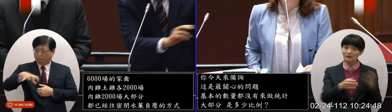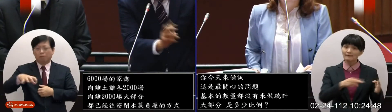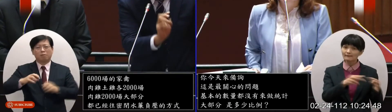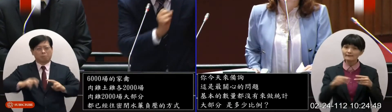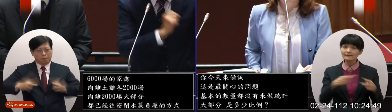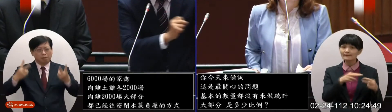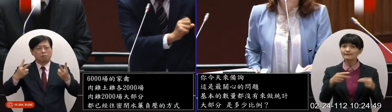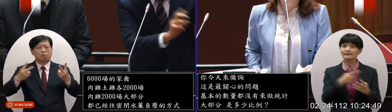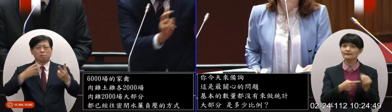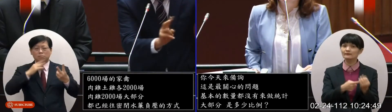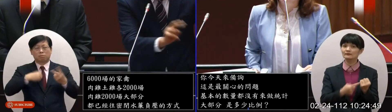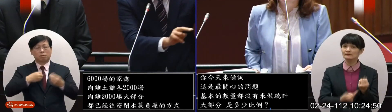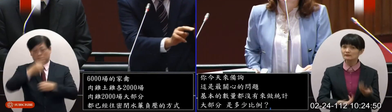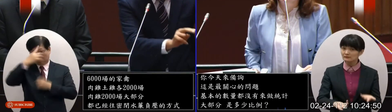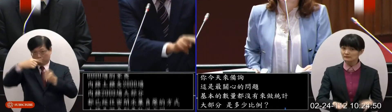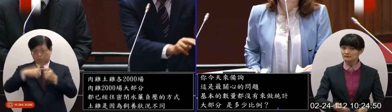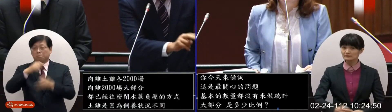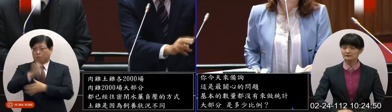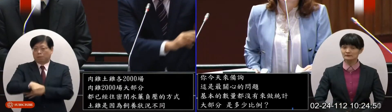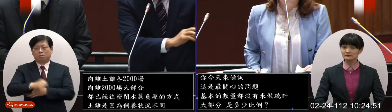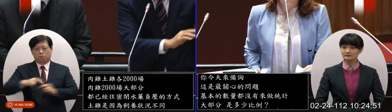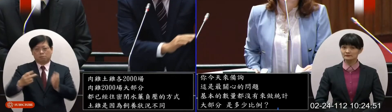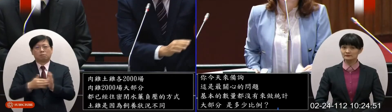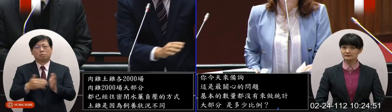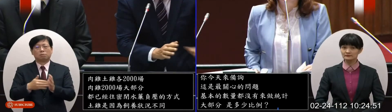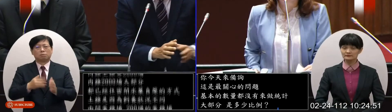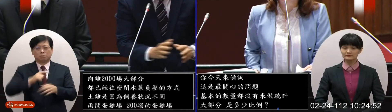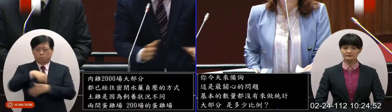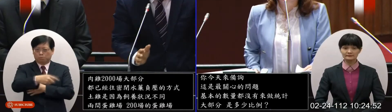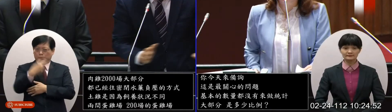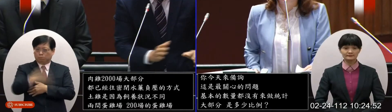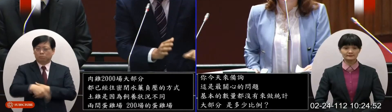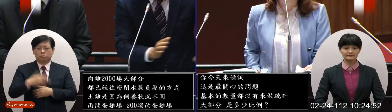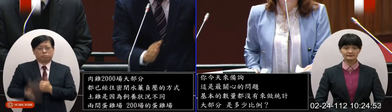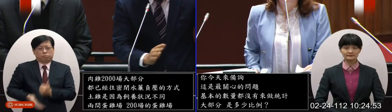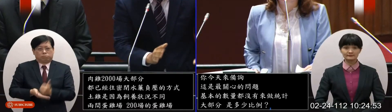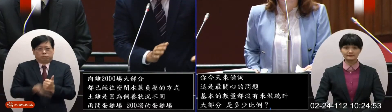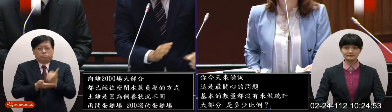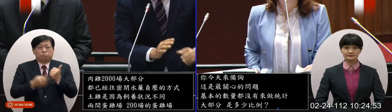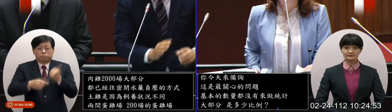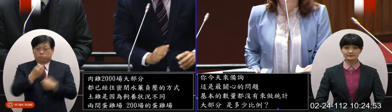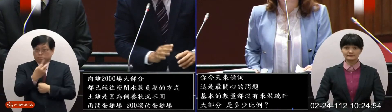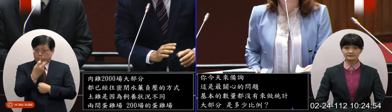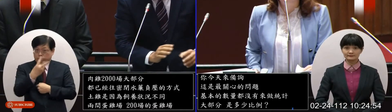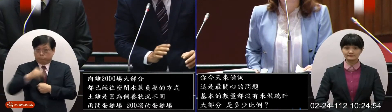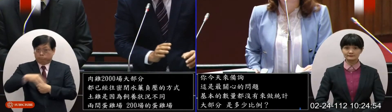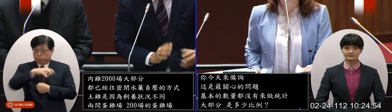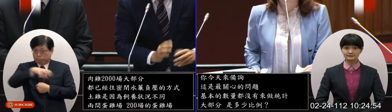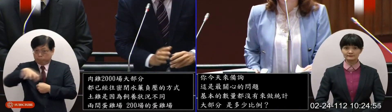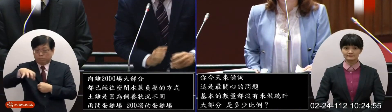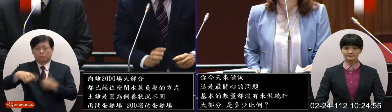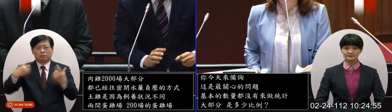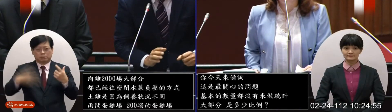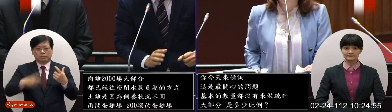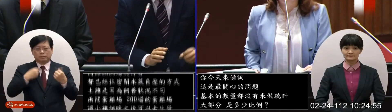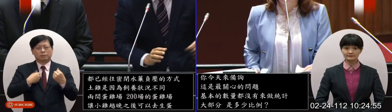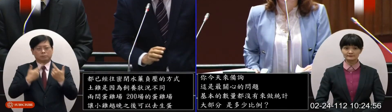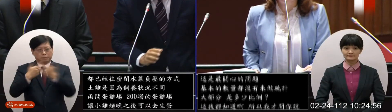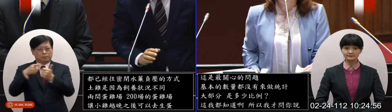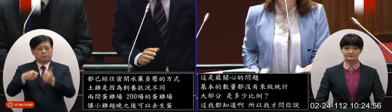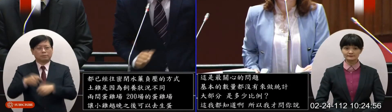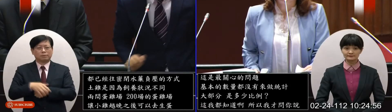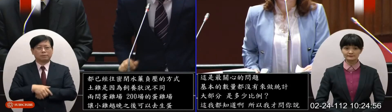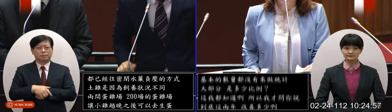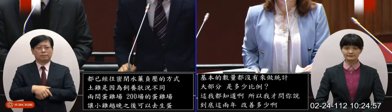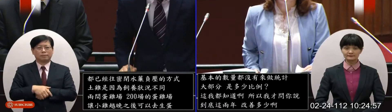有青农愿意2场已经完成，那我们后续会鼓励这200场的蛋中鸡场也往这个方